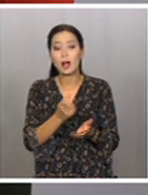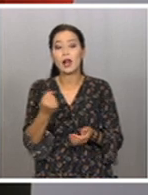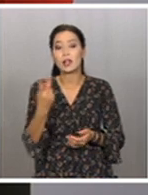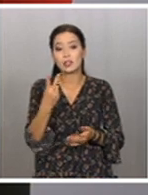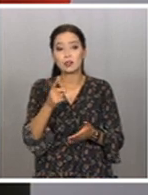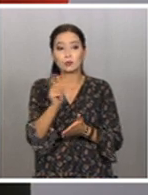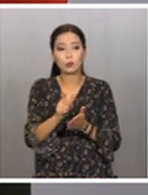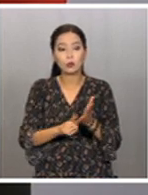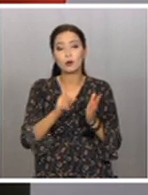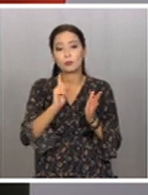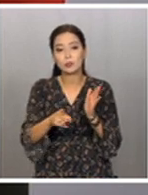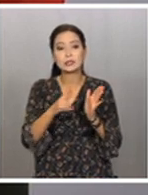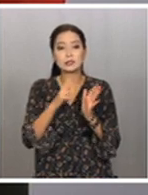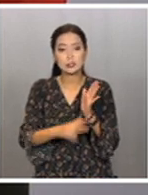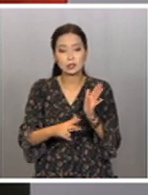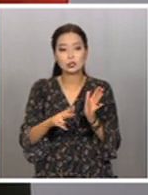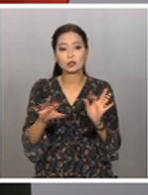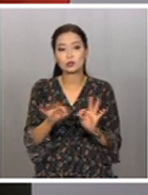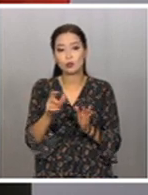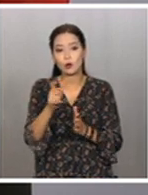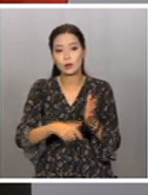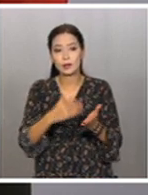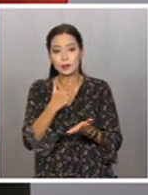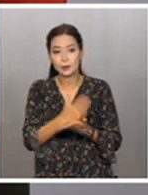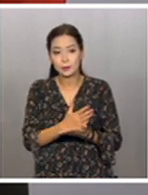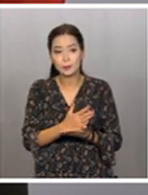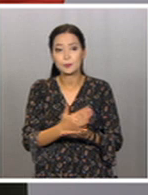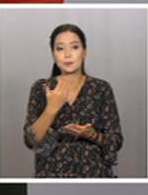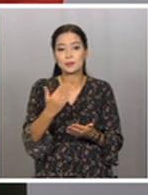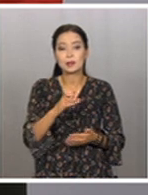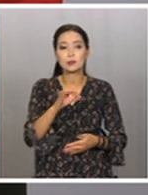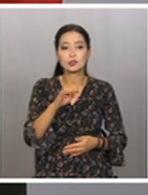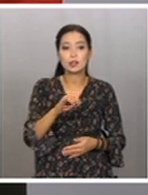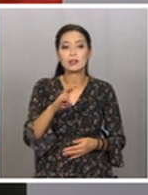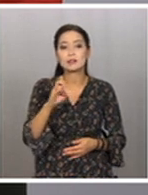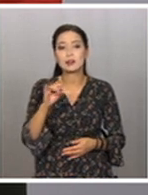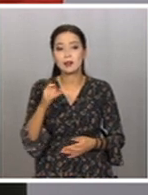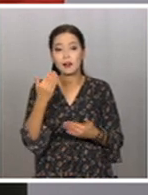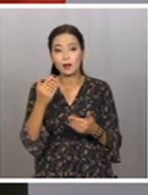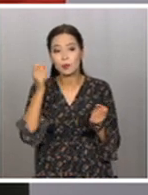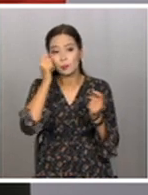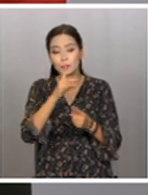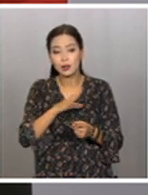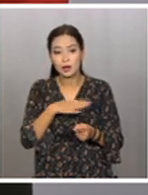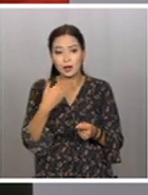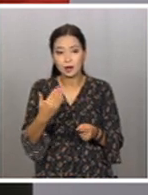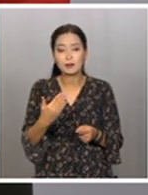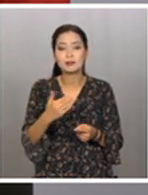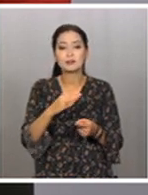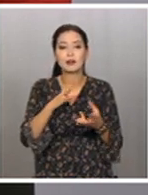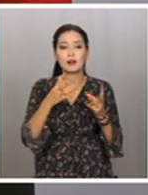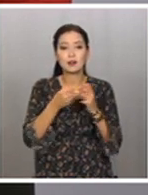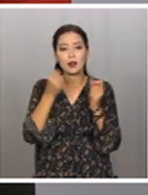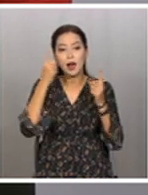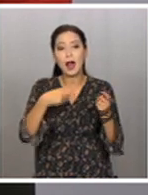жол. Оқушылар, Біржан Сара айтысының тарихымен таныстыңыздар, енді айтыспен танысайық.